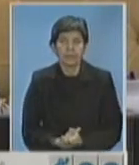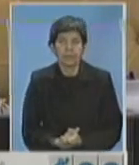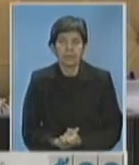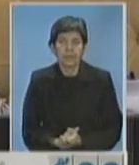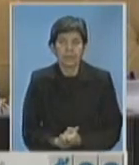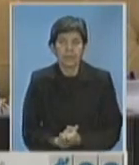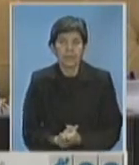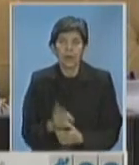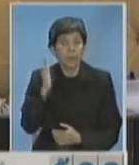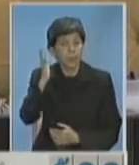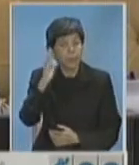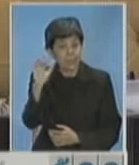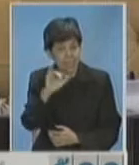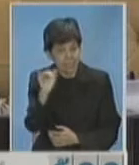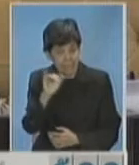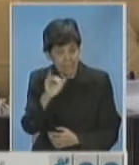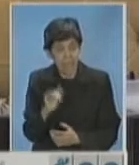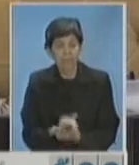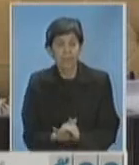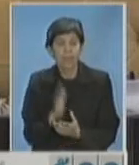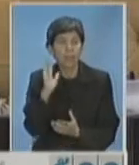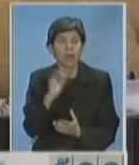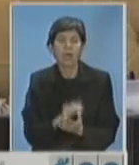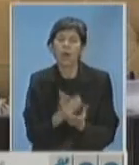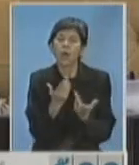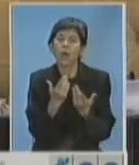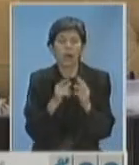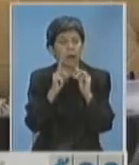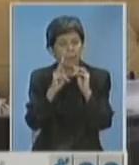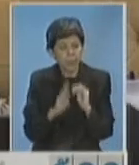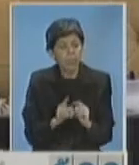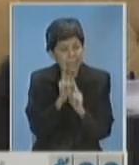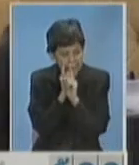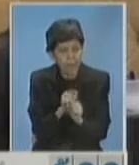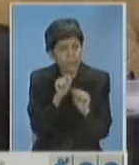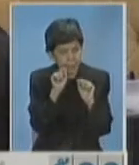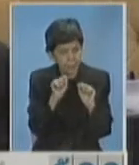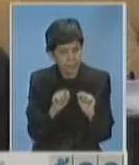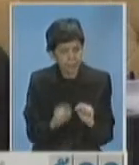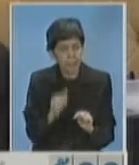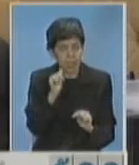ไอ้ที่ประเด็นที่ยังไม่ได้พูดน่ะท่านก็เอาไว้ในส่วนของรายมาตราที่หลังก็ได้